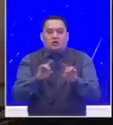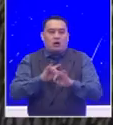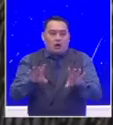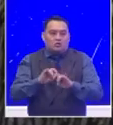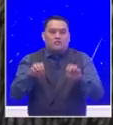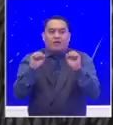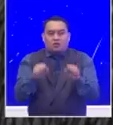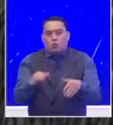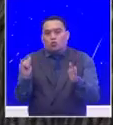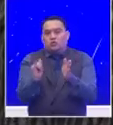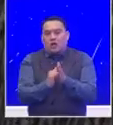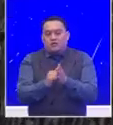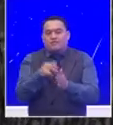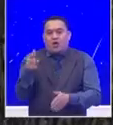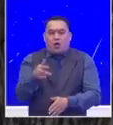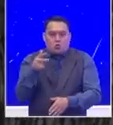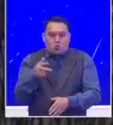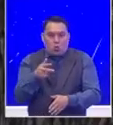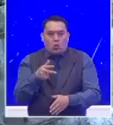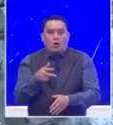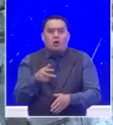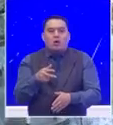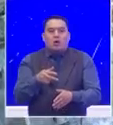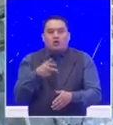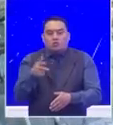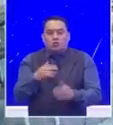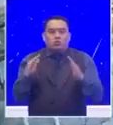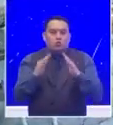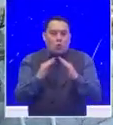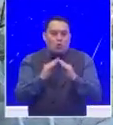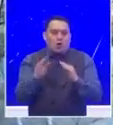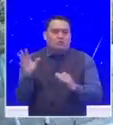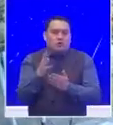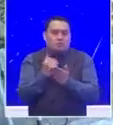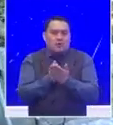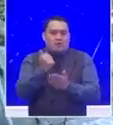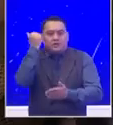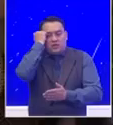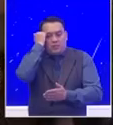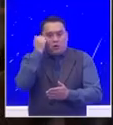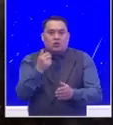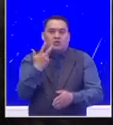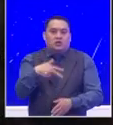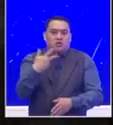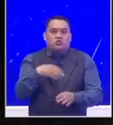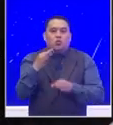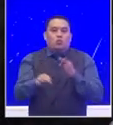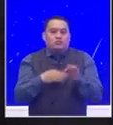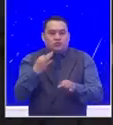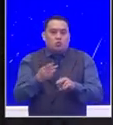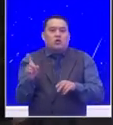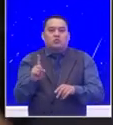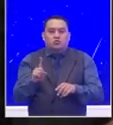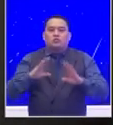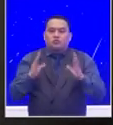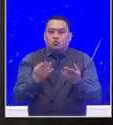о возможностях установленных видеокамер. Теперь все отснятое во дворе и подъездах будет храниться в памяти сервера более 30 суток. А это значит,